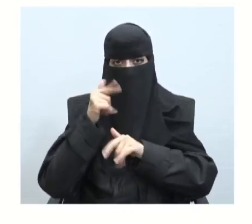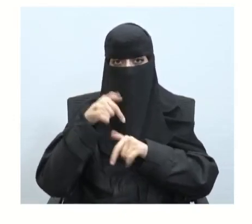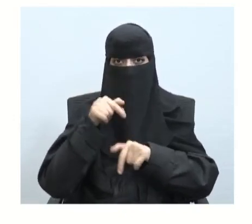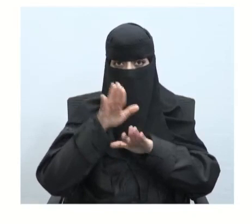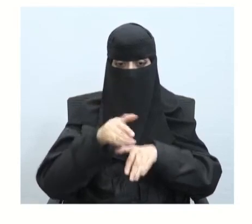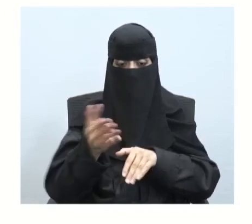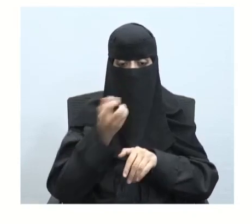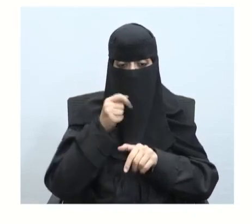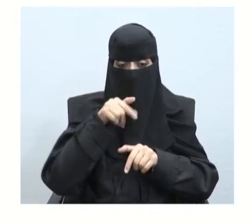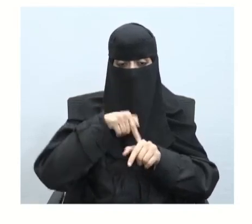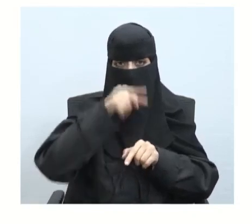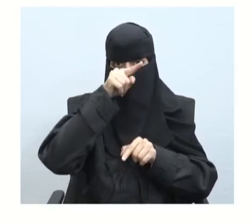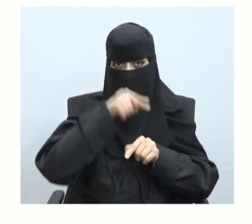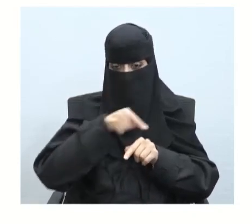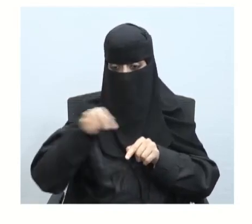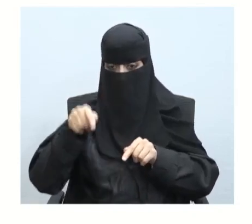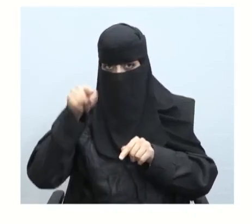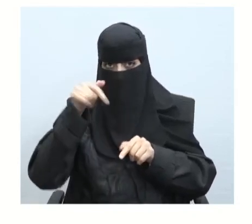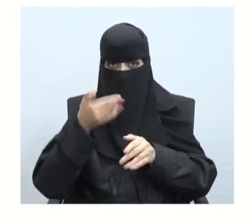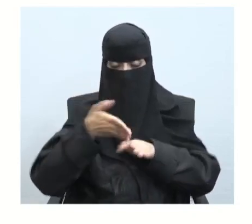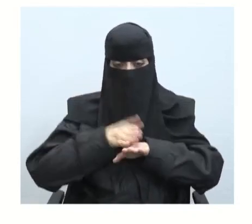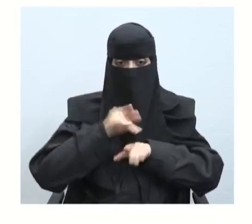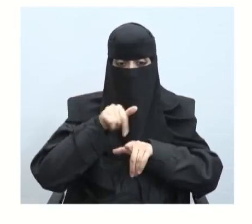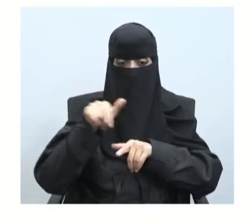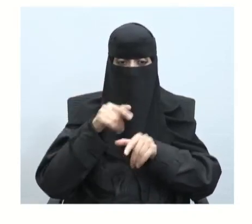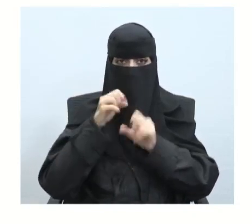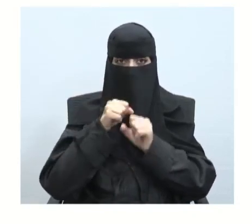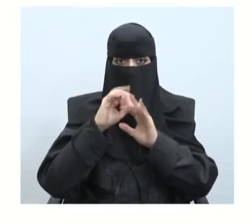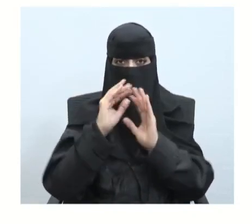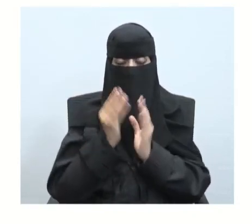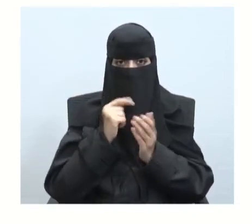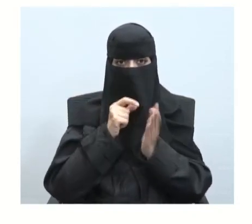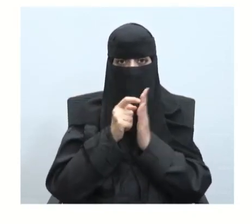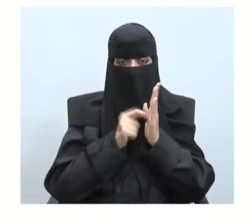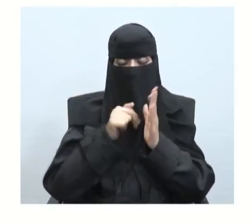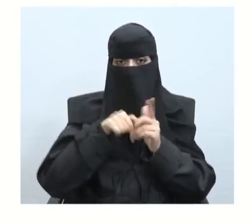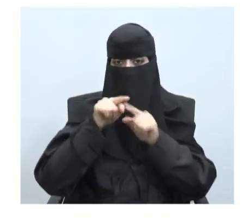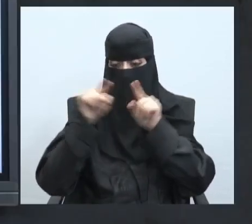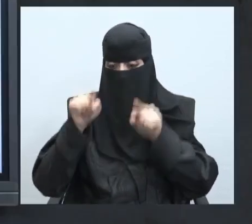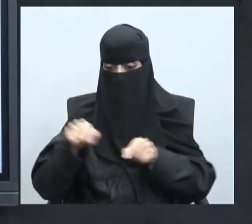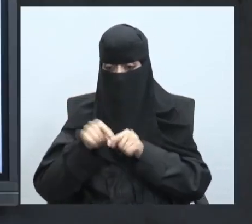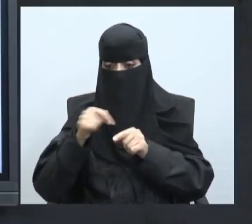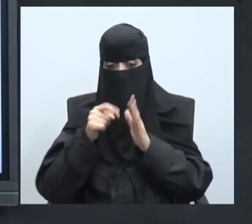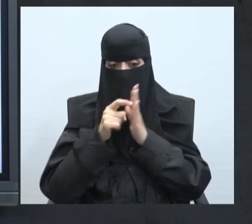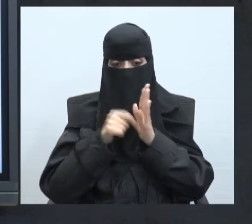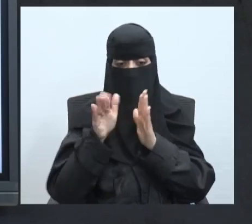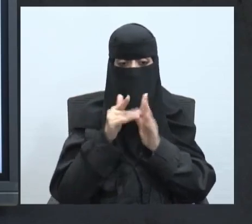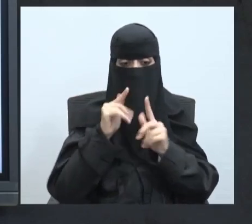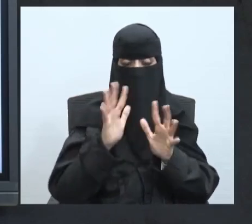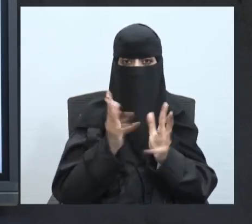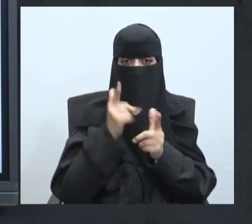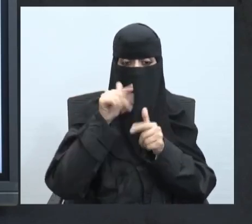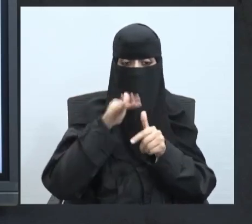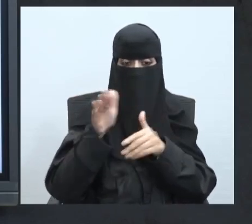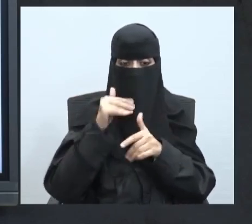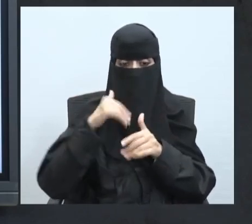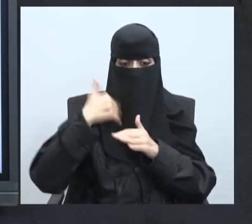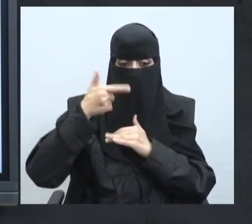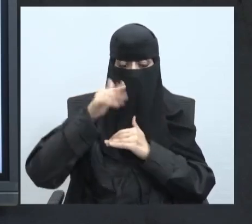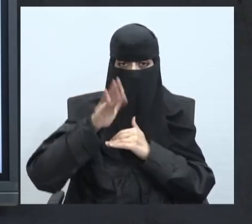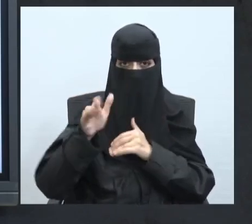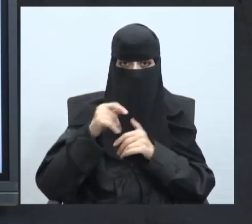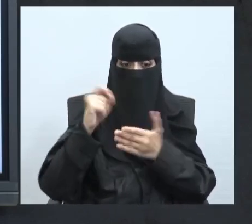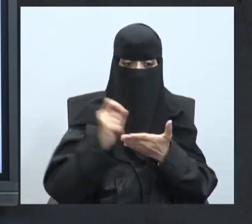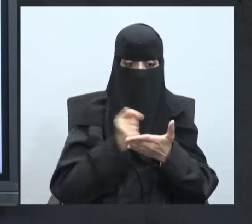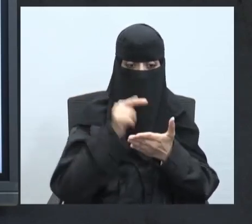فستتحصل في رسم المنحنى على ماذا على شكل منتظم مربع مستطيل مثلث ايا كان عندها